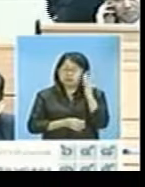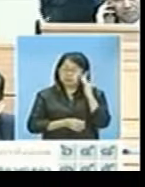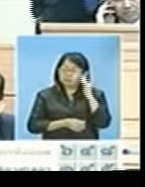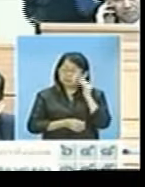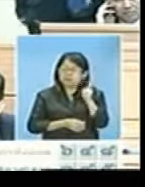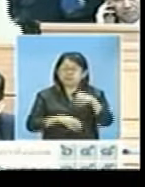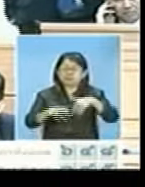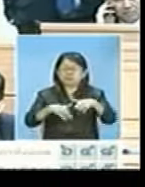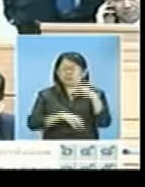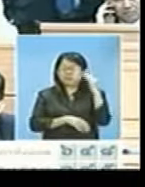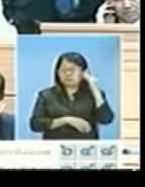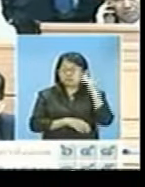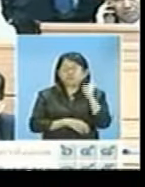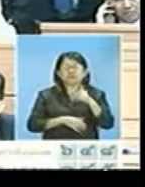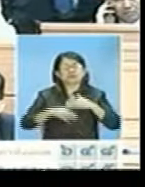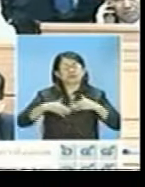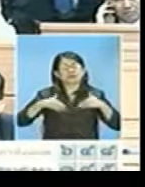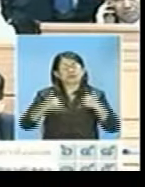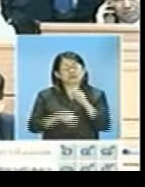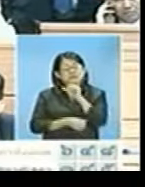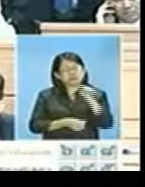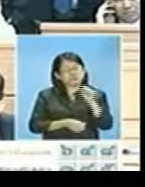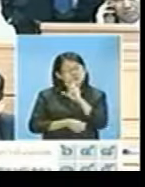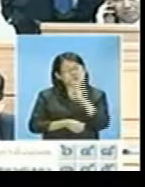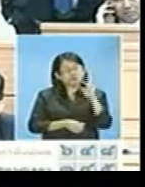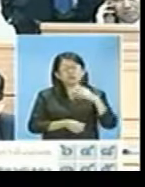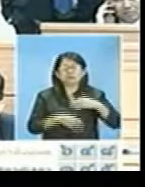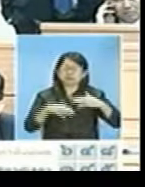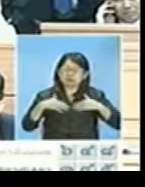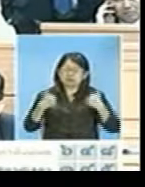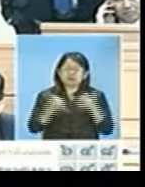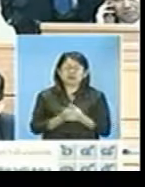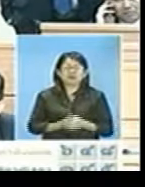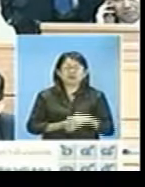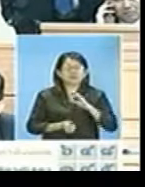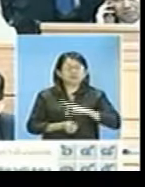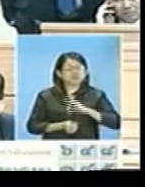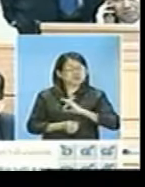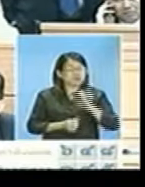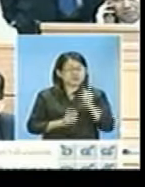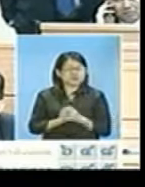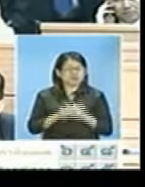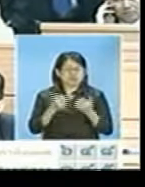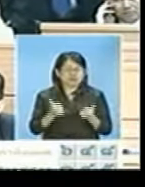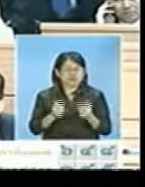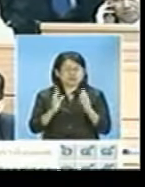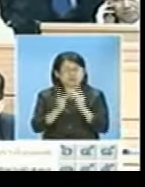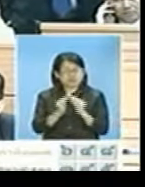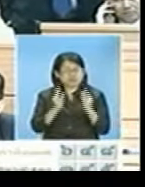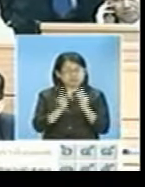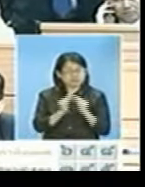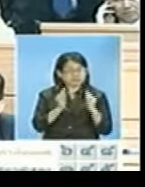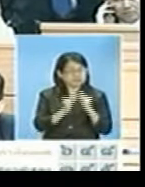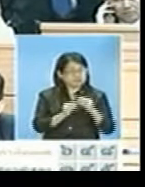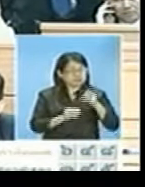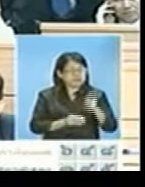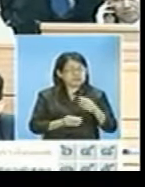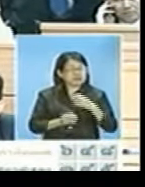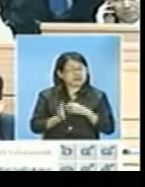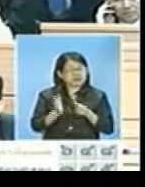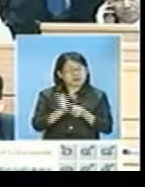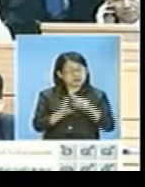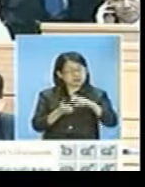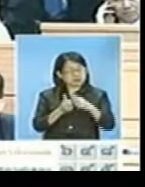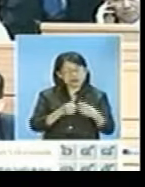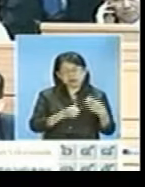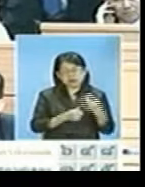พี่น้องสมาชิกทั้งสองสภาด้วยความรู้สึกที่ว่าวันนี้เราต้องการแก้ปัญหาให้ประชาชน